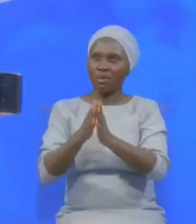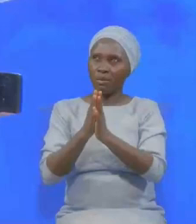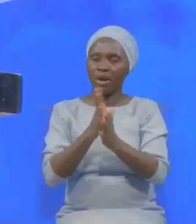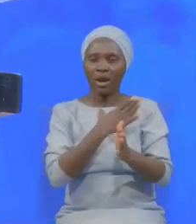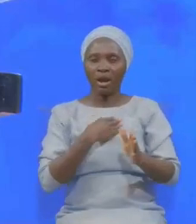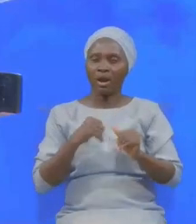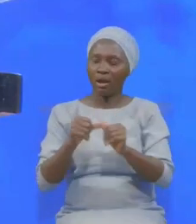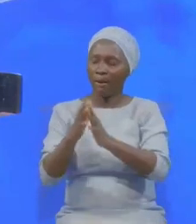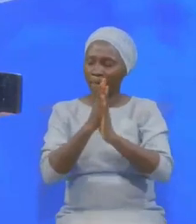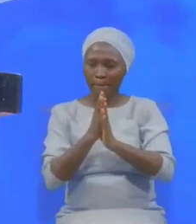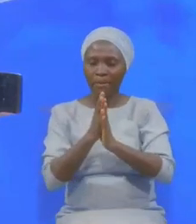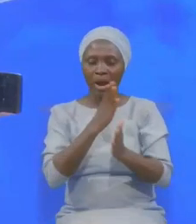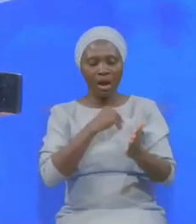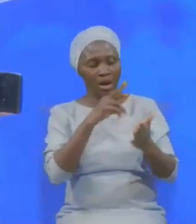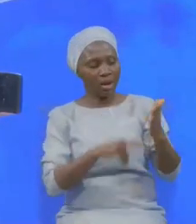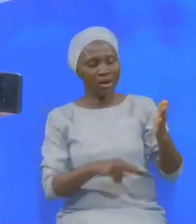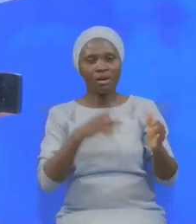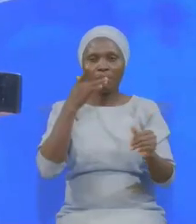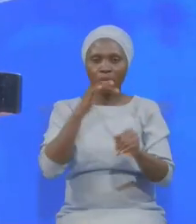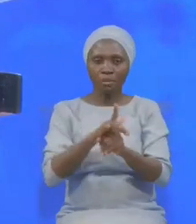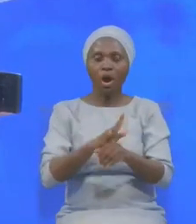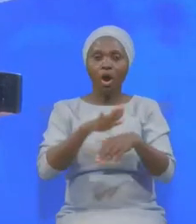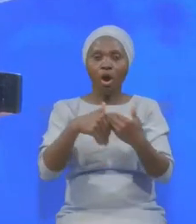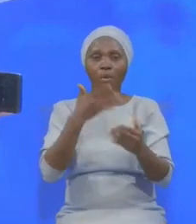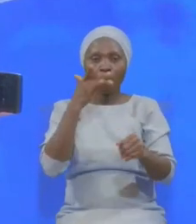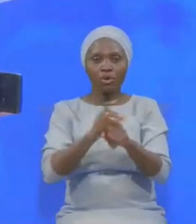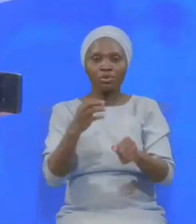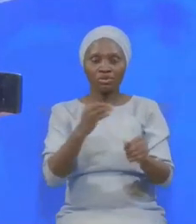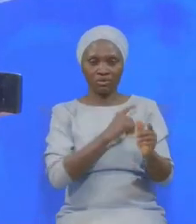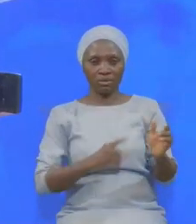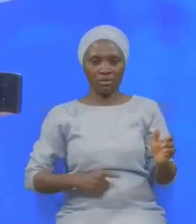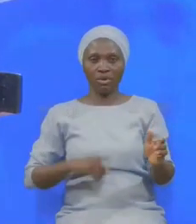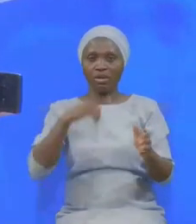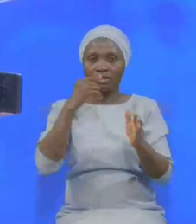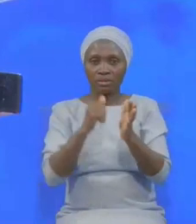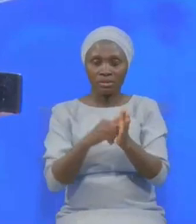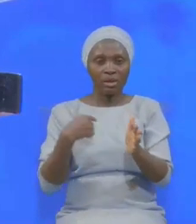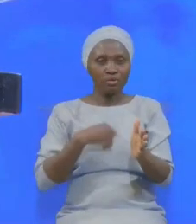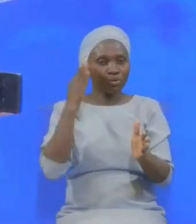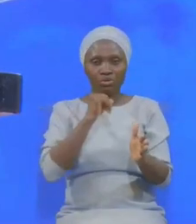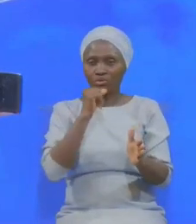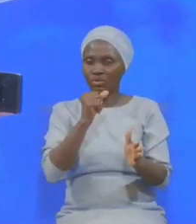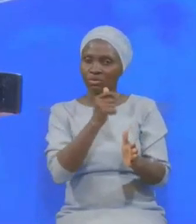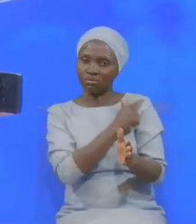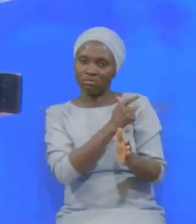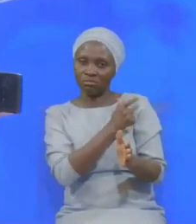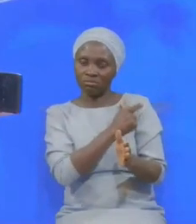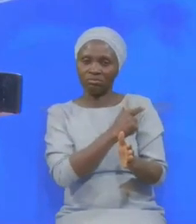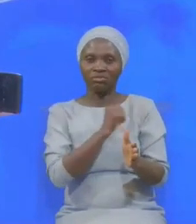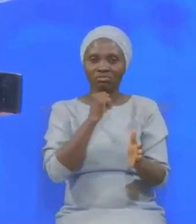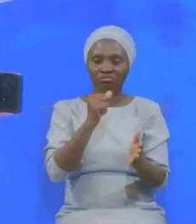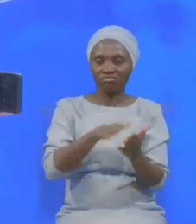comme nous l'embrassons, comme nous tenons toutes les promesses de Dieu, que nous ne devons pas